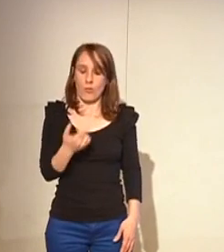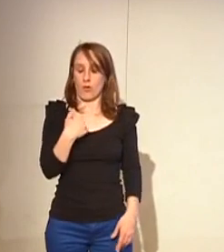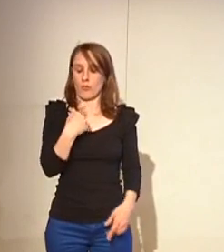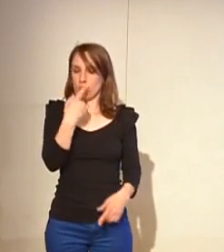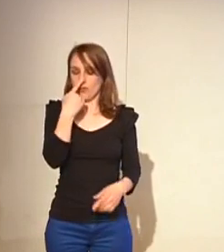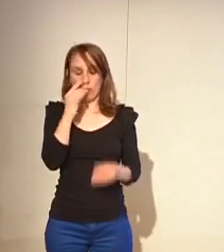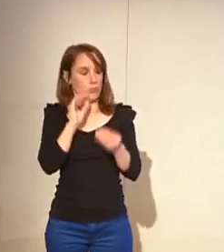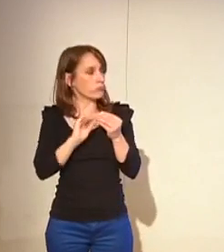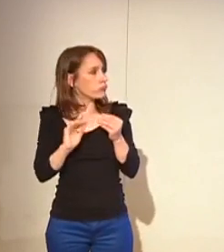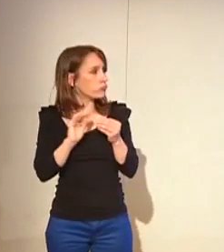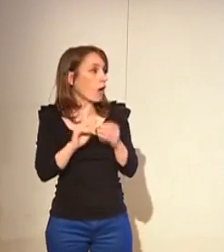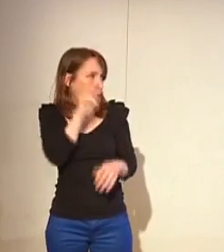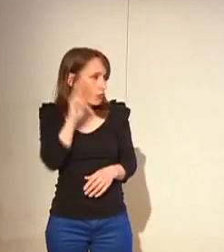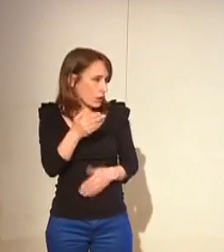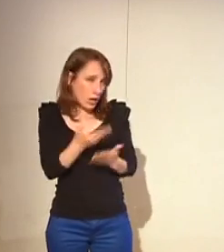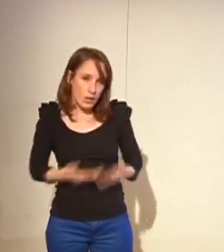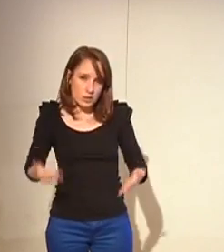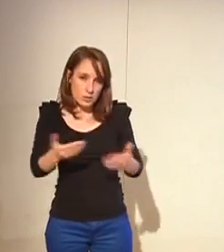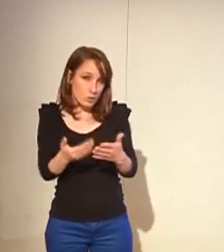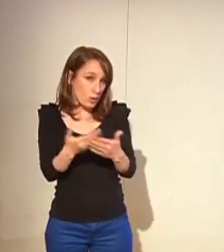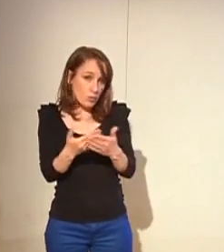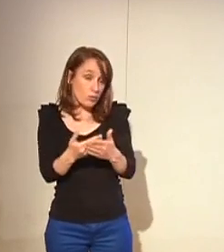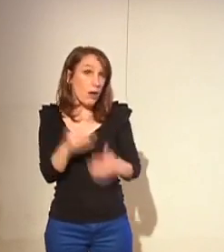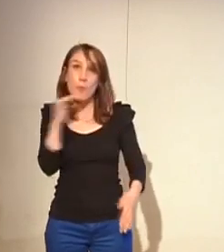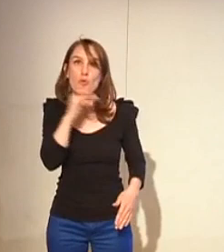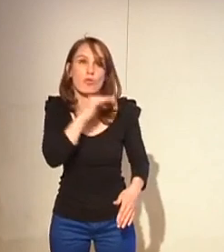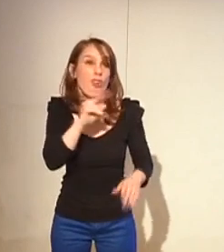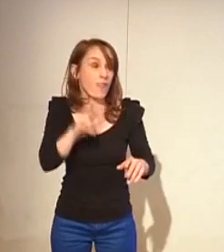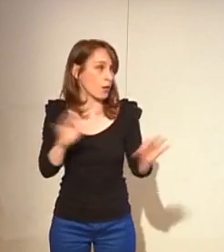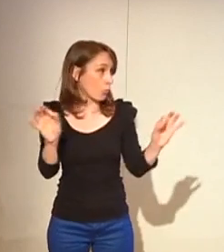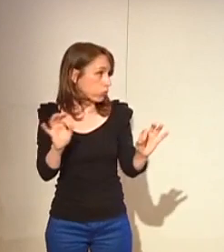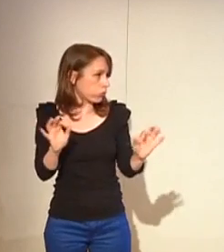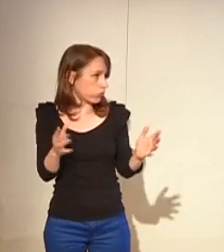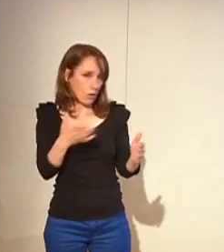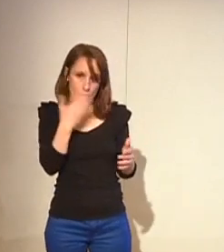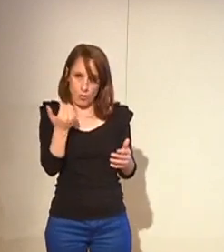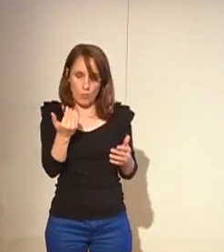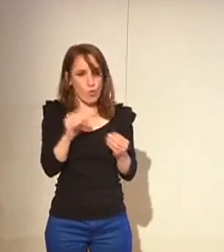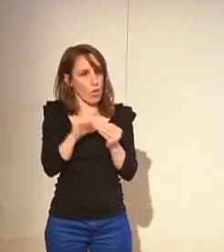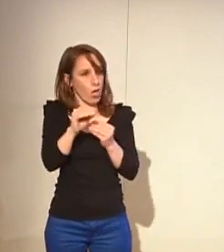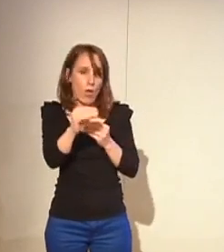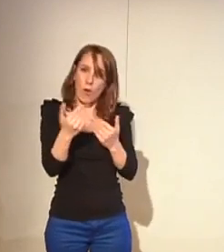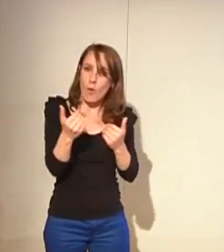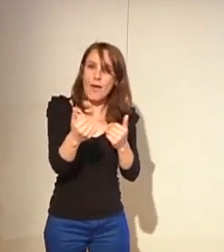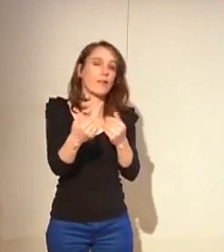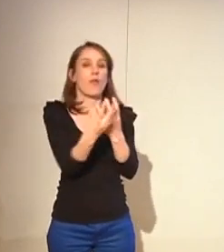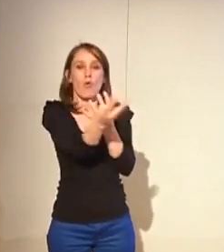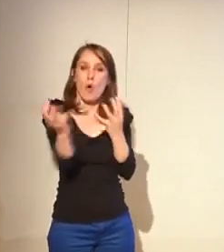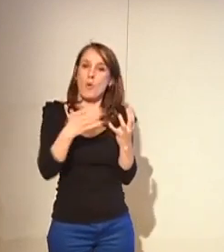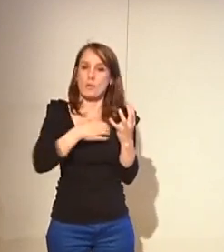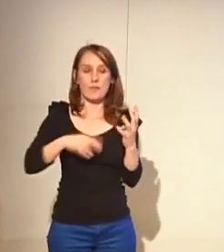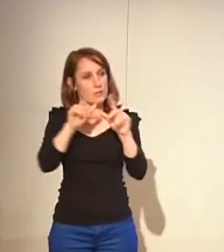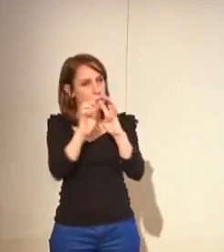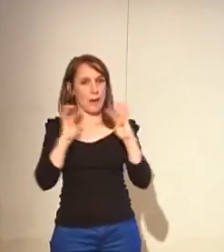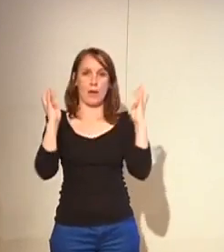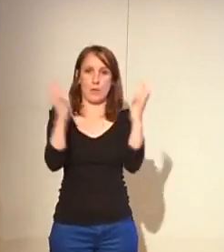pas d'urgence en général même toujours sur cette questionl de ce point de vue peut faire de notre point de vue l'objet